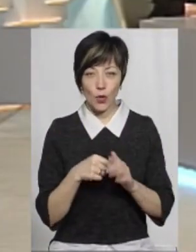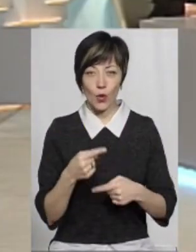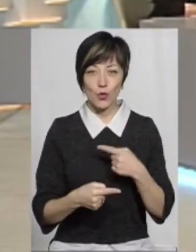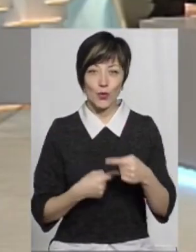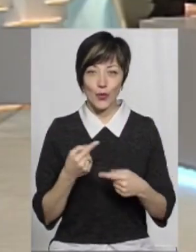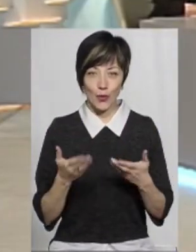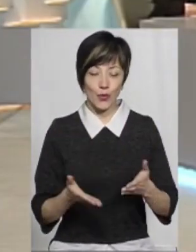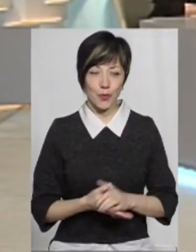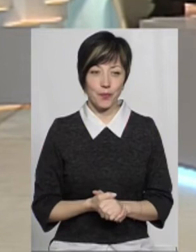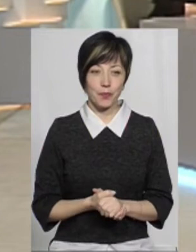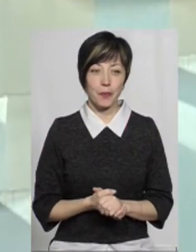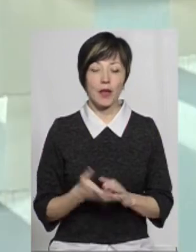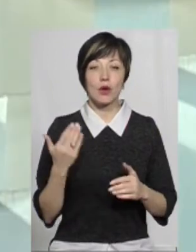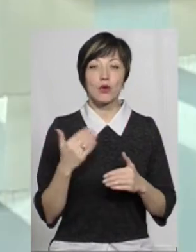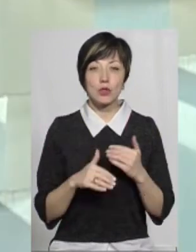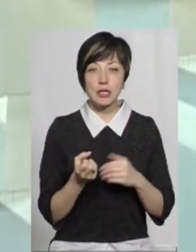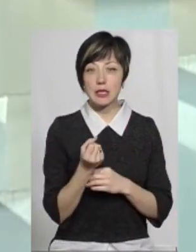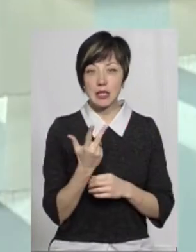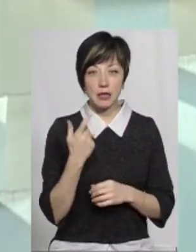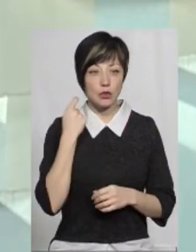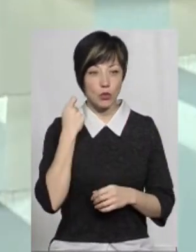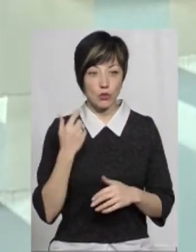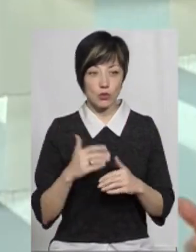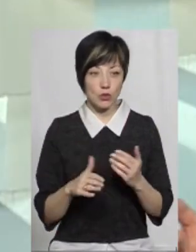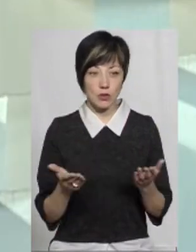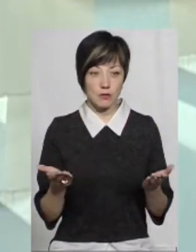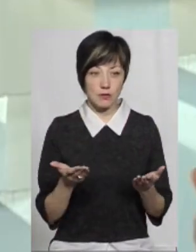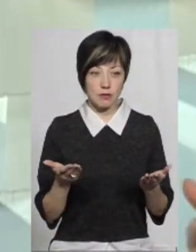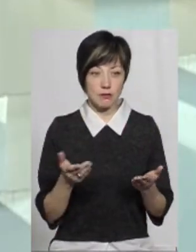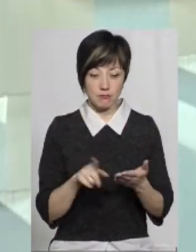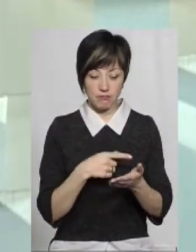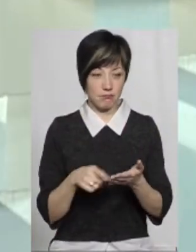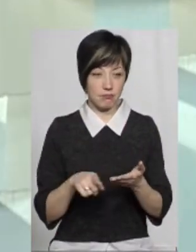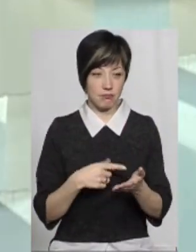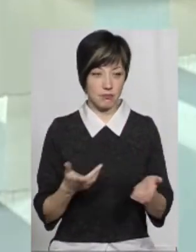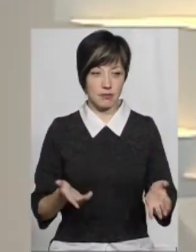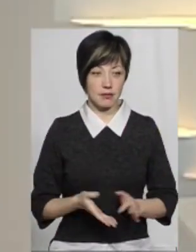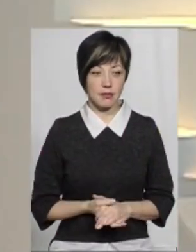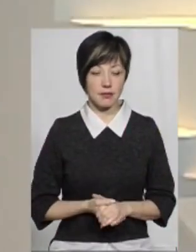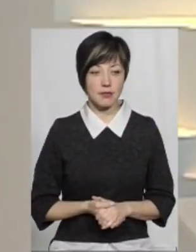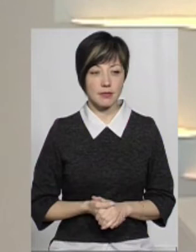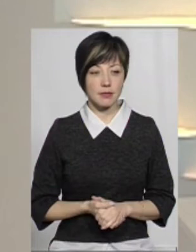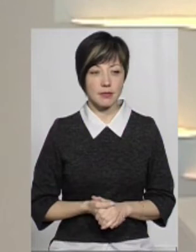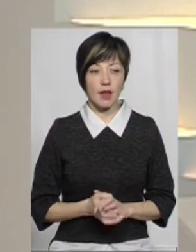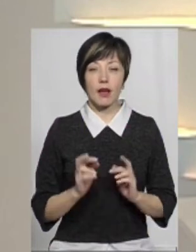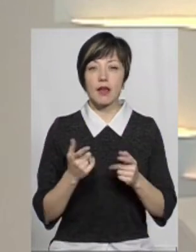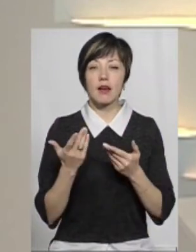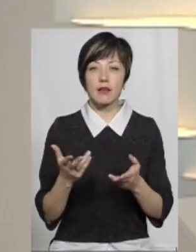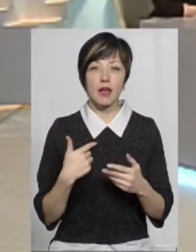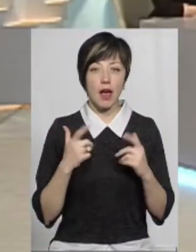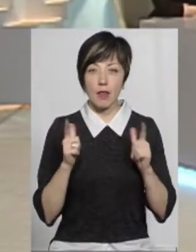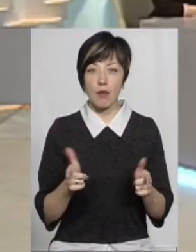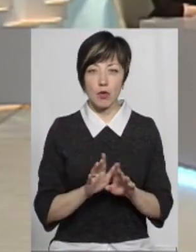своєю онукою. Вона вже 13 років, ну... Пане Сергію, ви як психотерапевт? Я